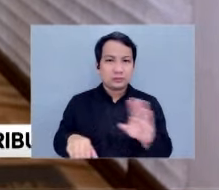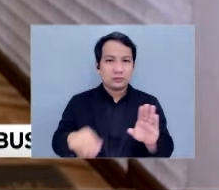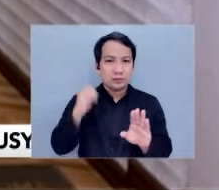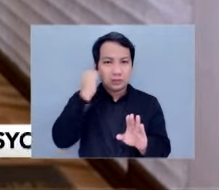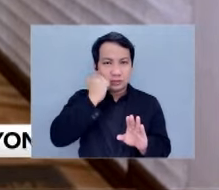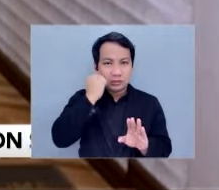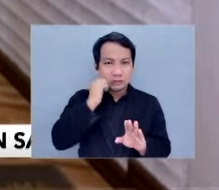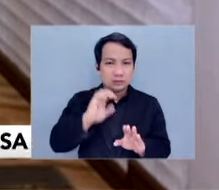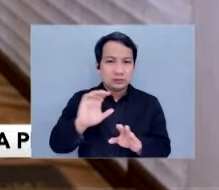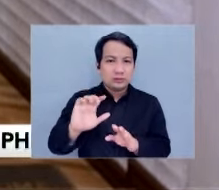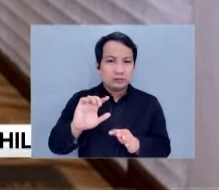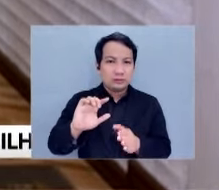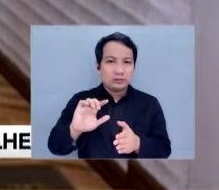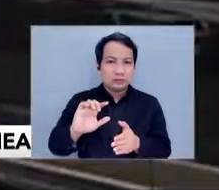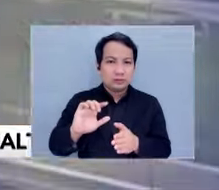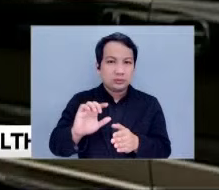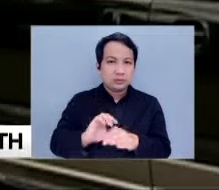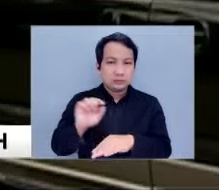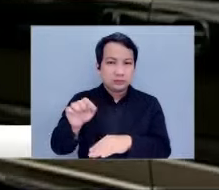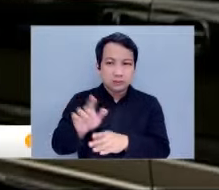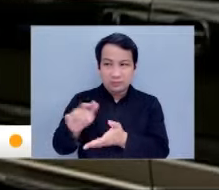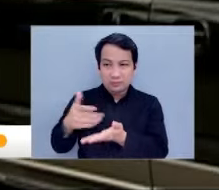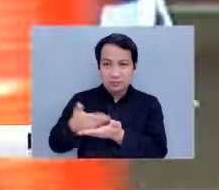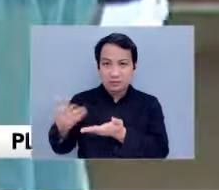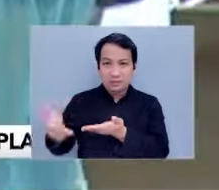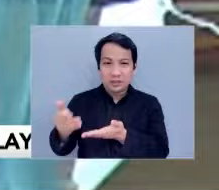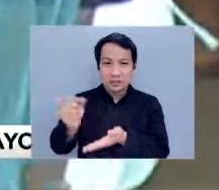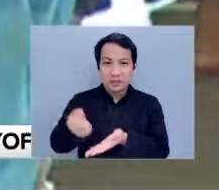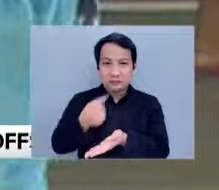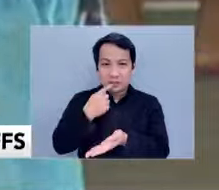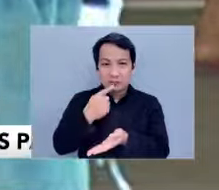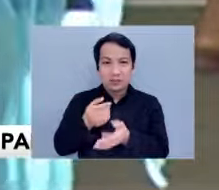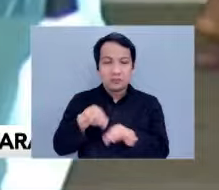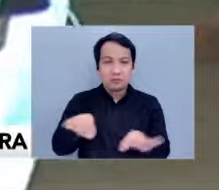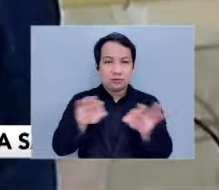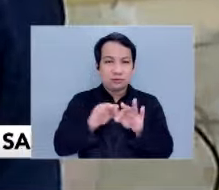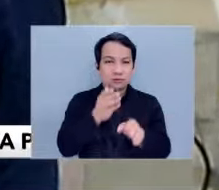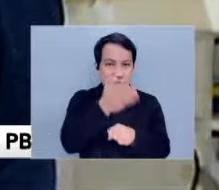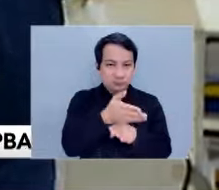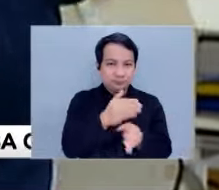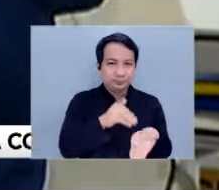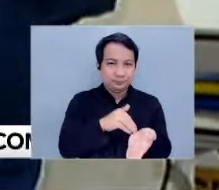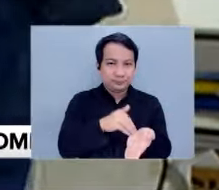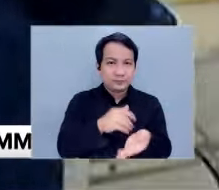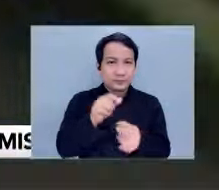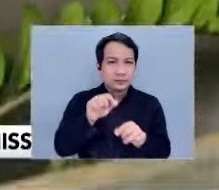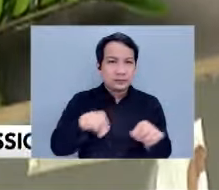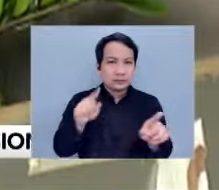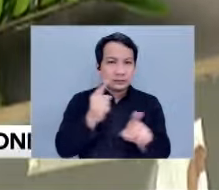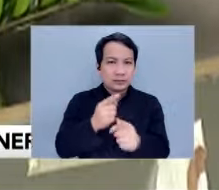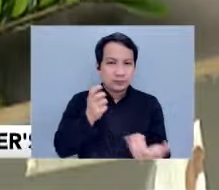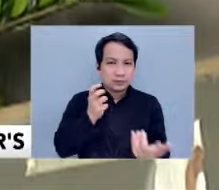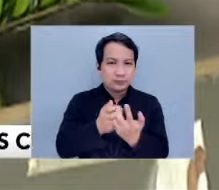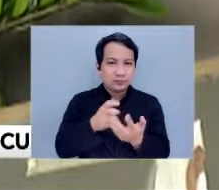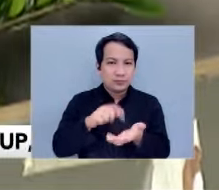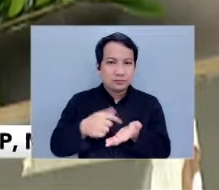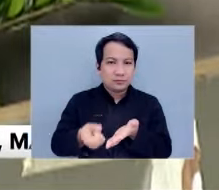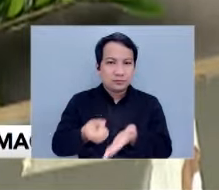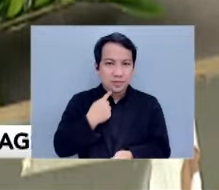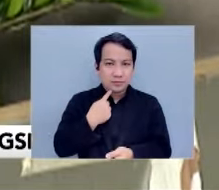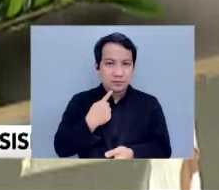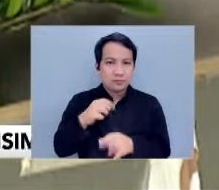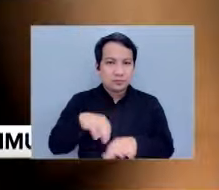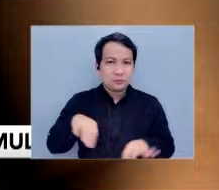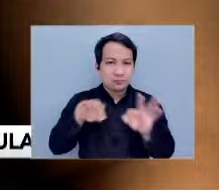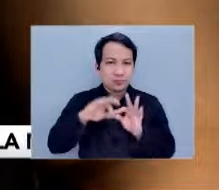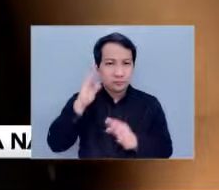sa epekto ng mga over-the-counter medicines. Mainam pa rin magpakonsulta muna para malaman ang tamang gamot para sa inyo. Dapat ding maging alisto at